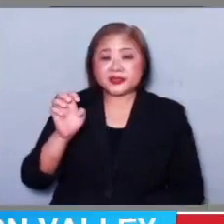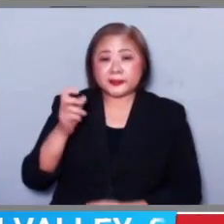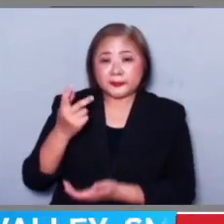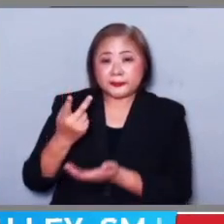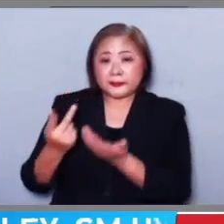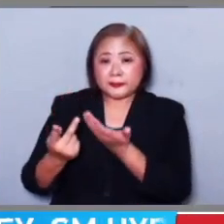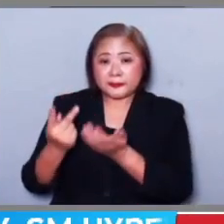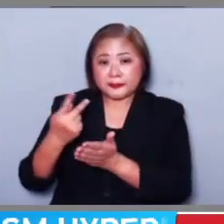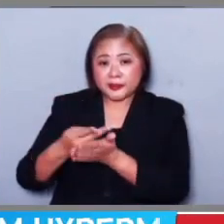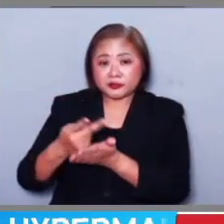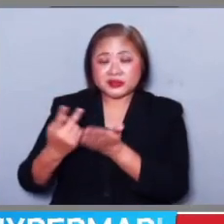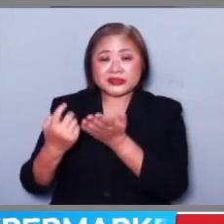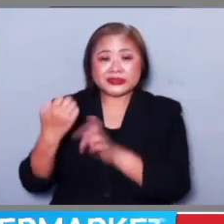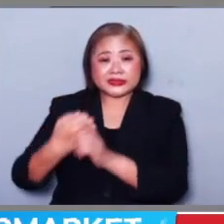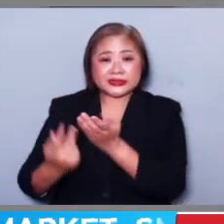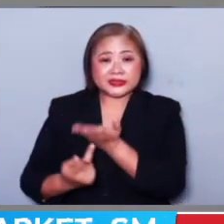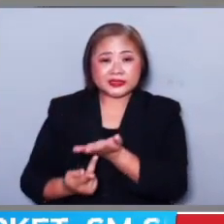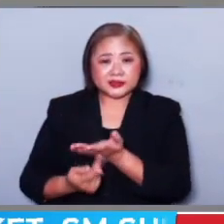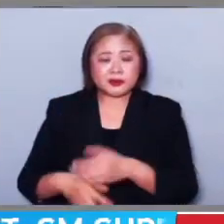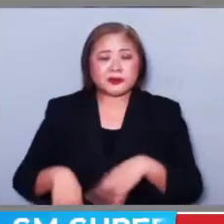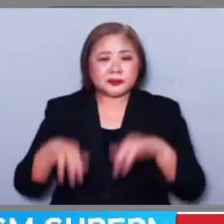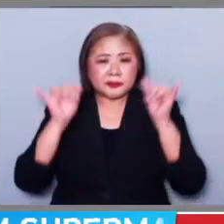naman...